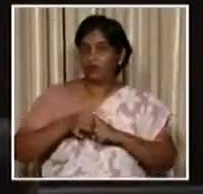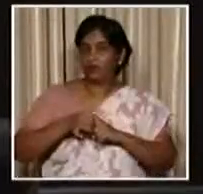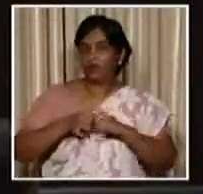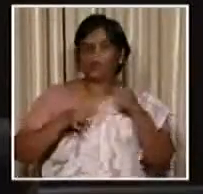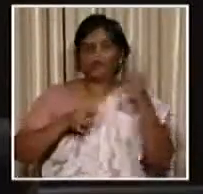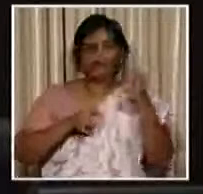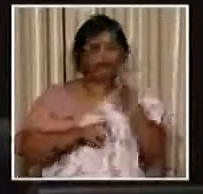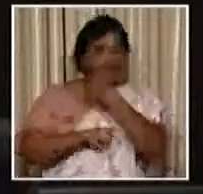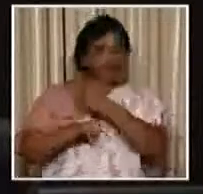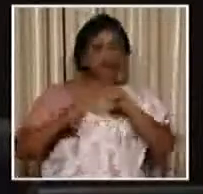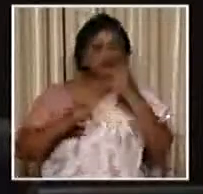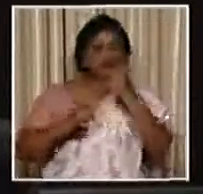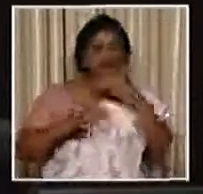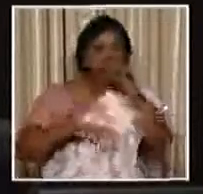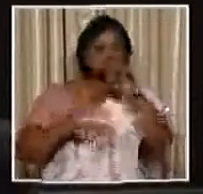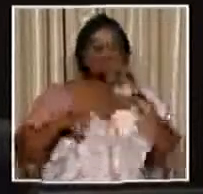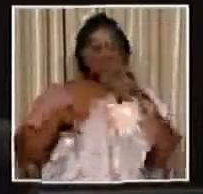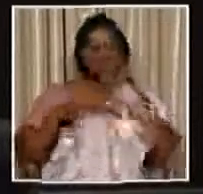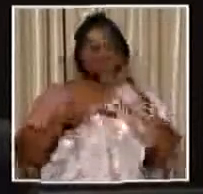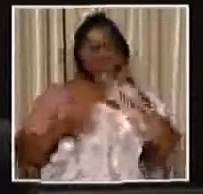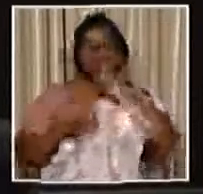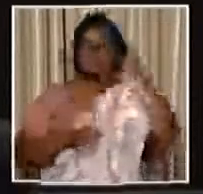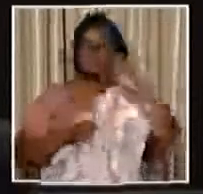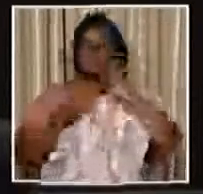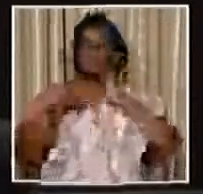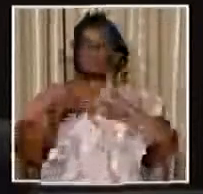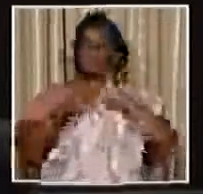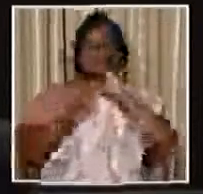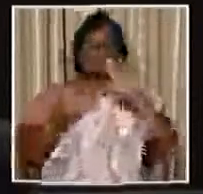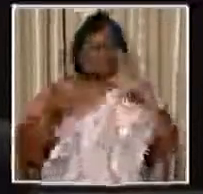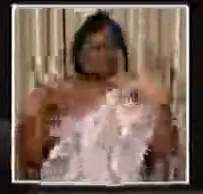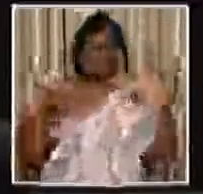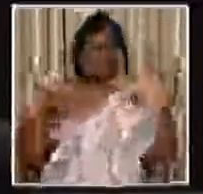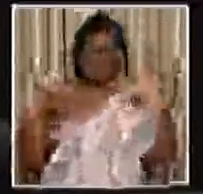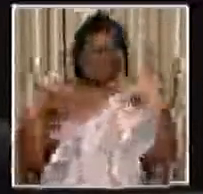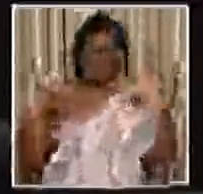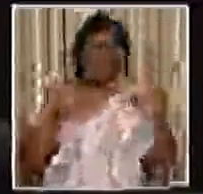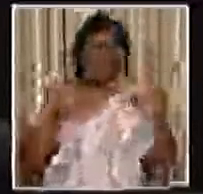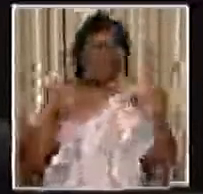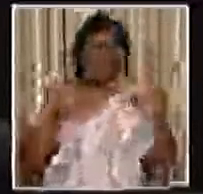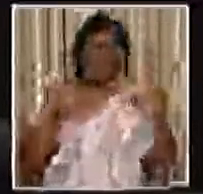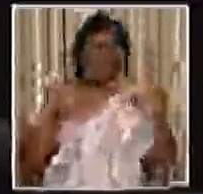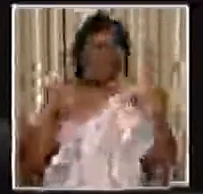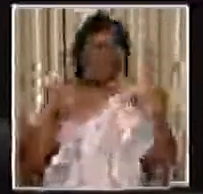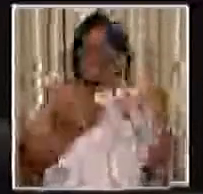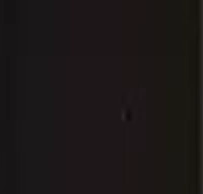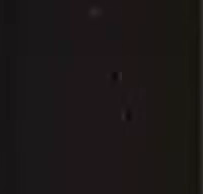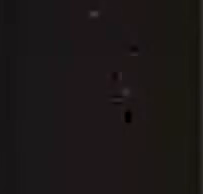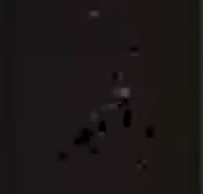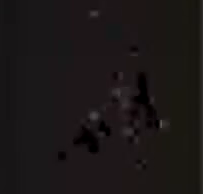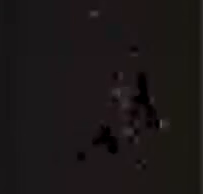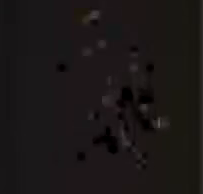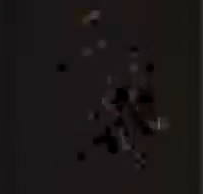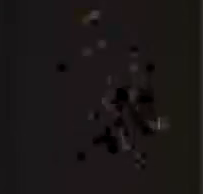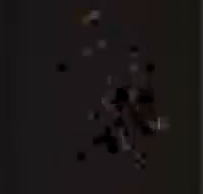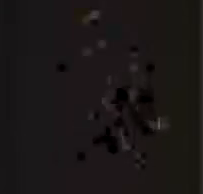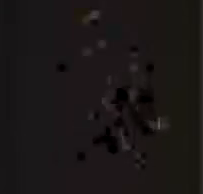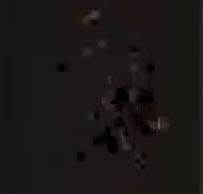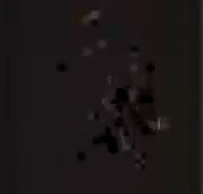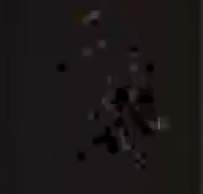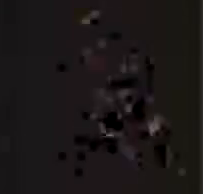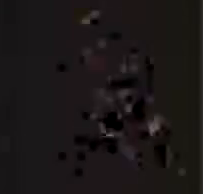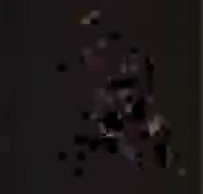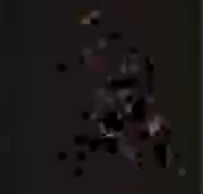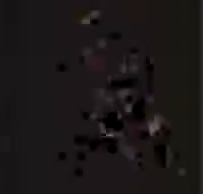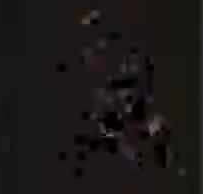මේ දෙතුන් දෙනාගෙන් එකම කෙනෙකුටවත් එදා ඊයේ කරන්න බැරුව ගියා චෝදනාව මේ දෙතුන් දෙනාගෙන් එක්කෙනෙකුටවත්